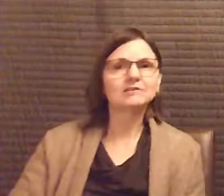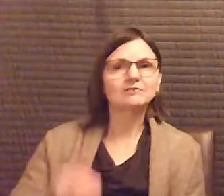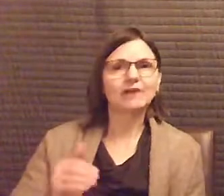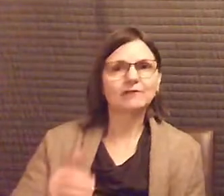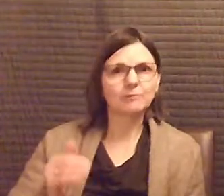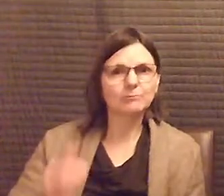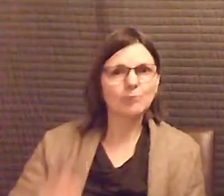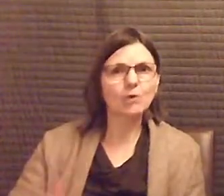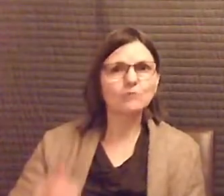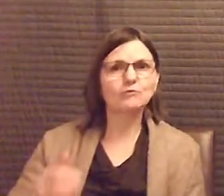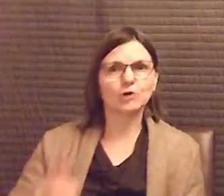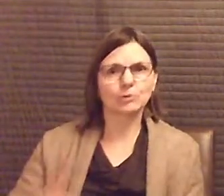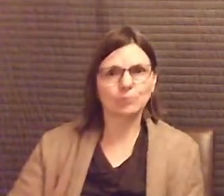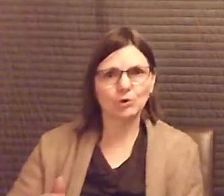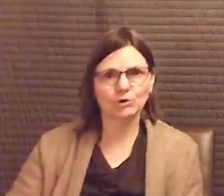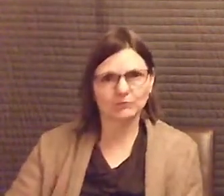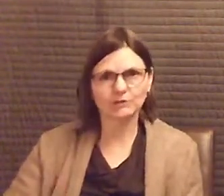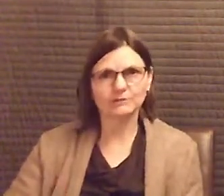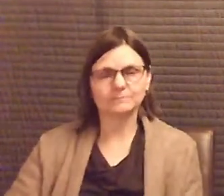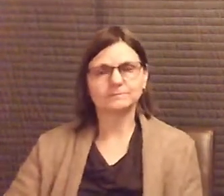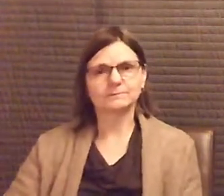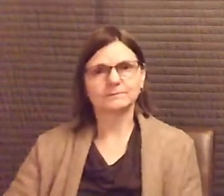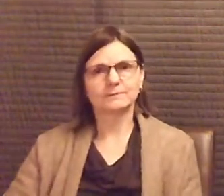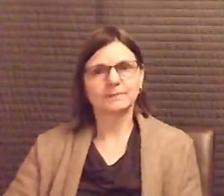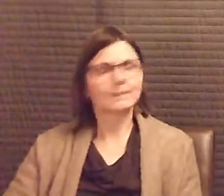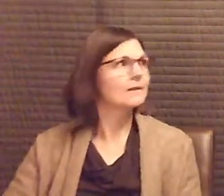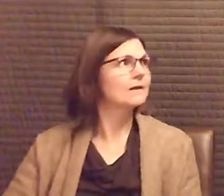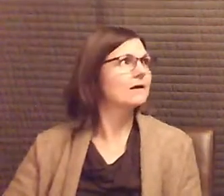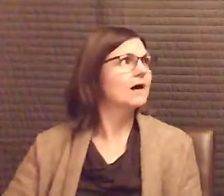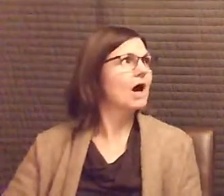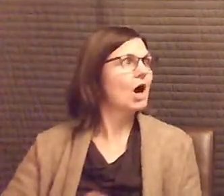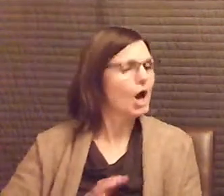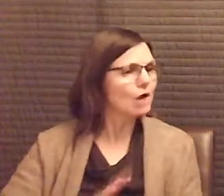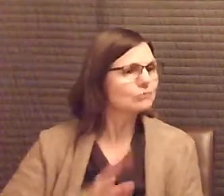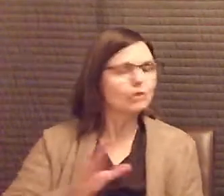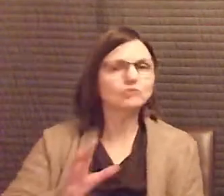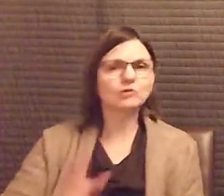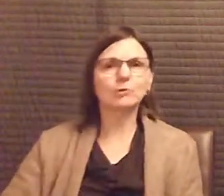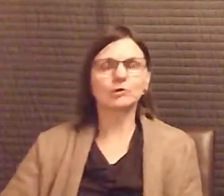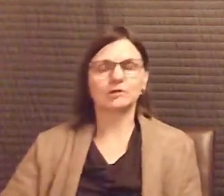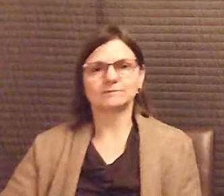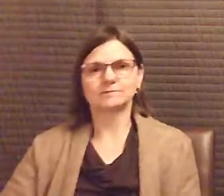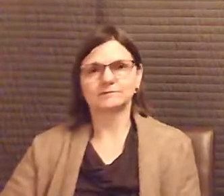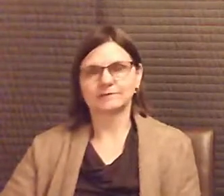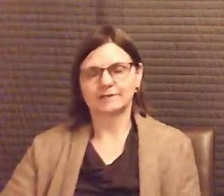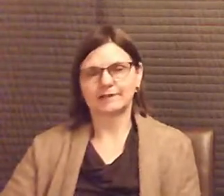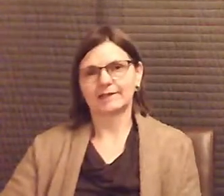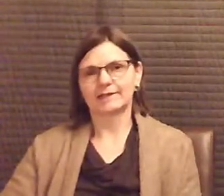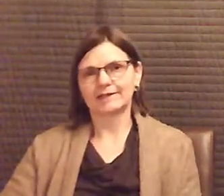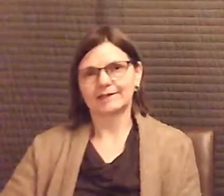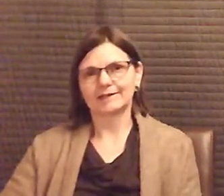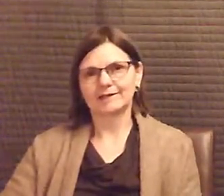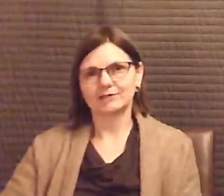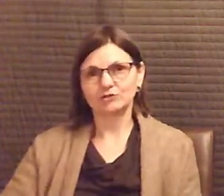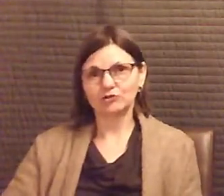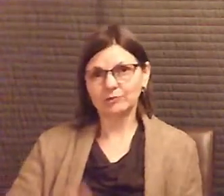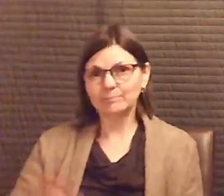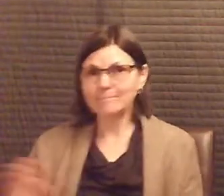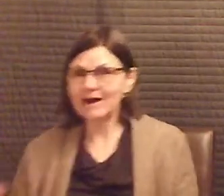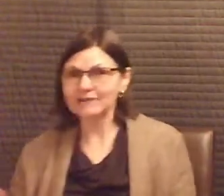en deelt dat zijn van boven geboren worden picart en de dag uit god geboren 7 powerstar